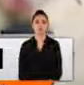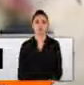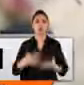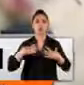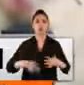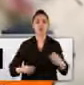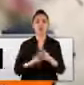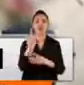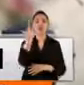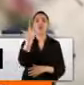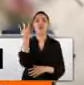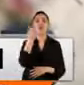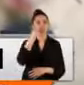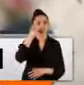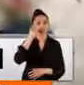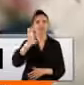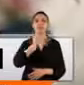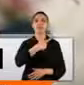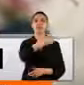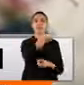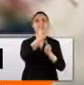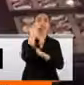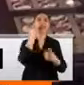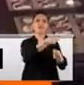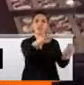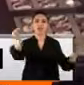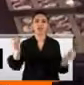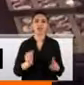Üzerinden çıkan 5 çalıntı telefonsa sahiplerine geri verildi.